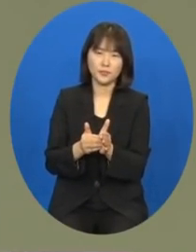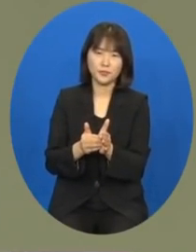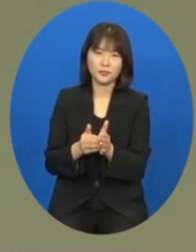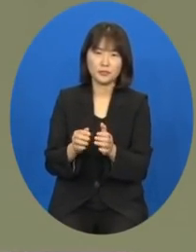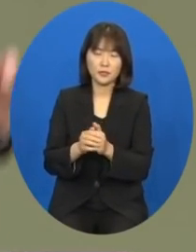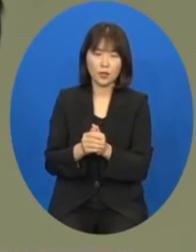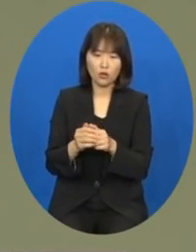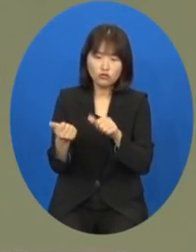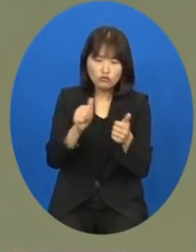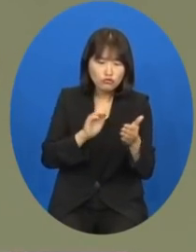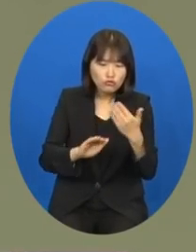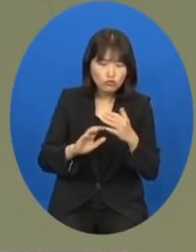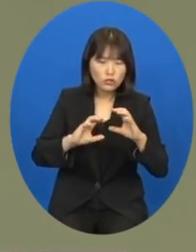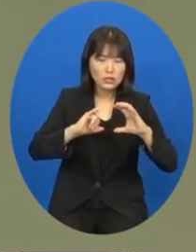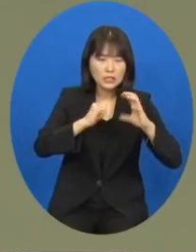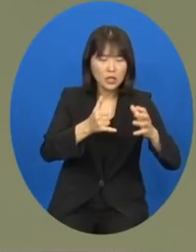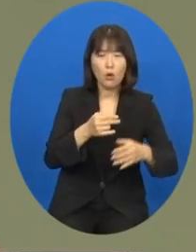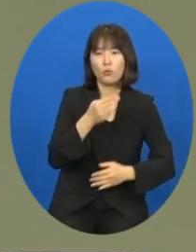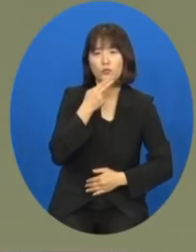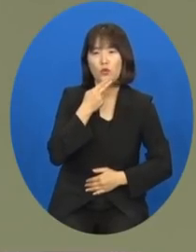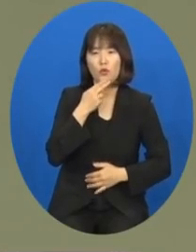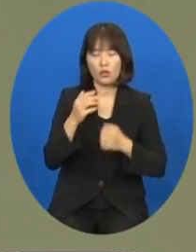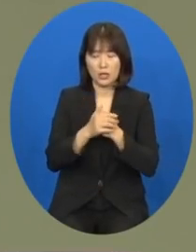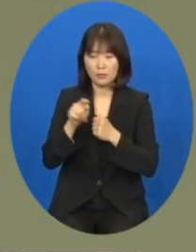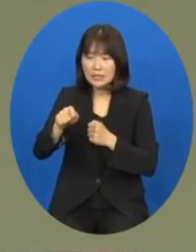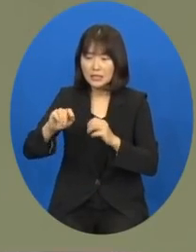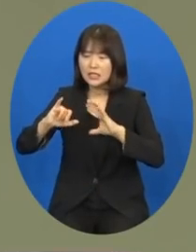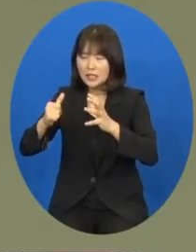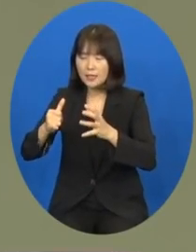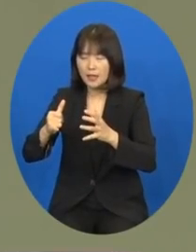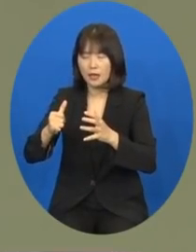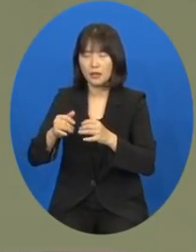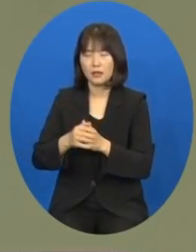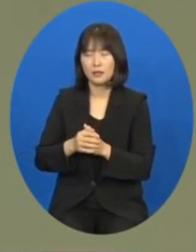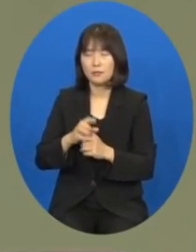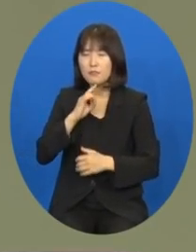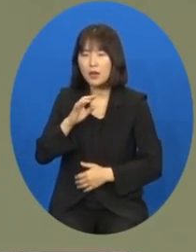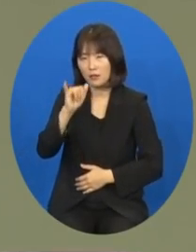전부다 그러니까 이 세상에 집착을 하게 되는 거예요